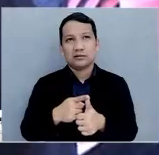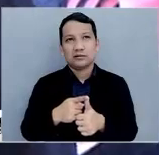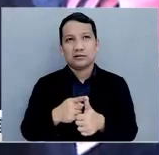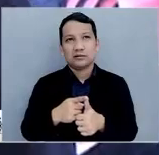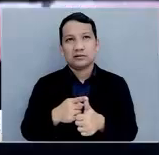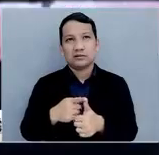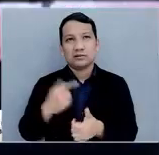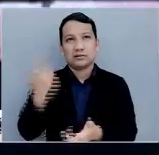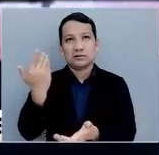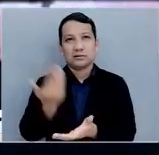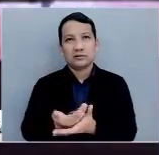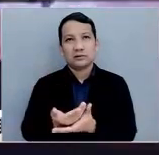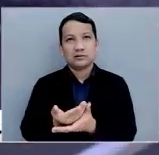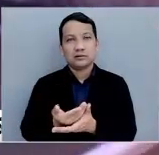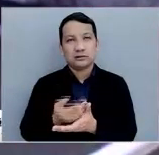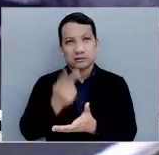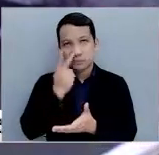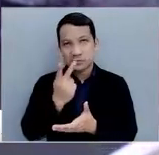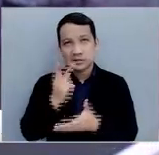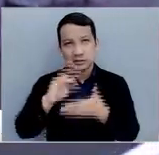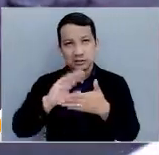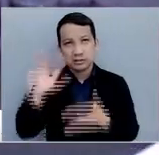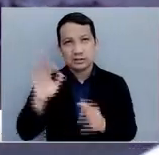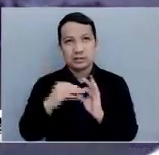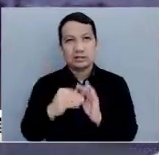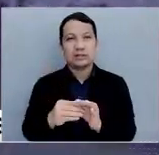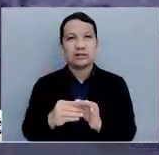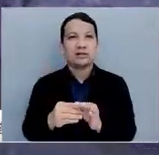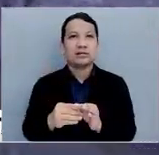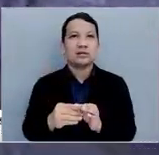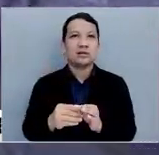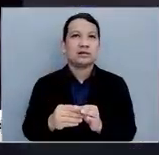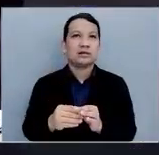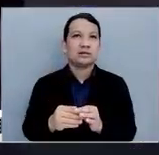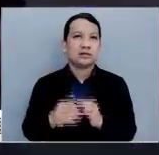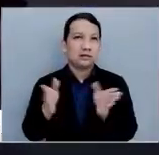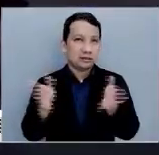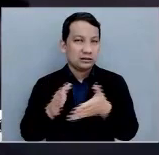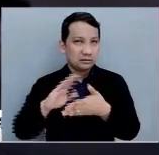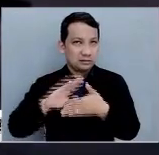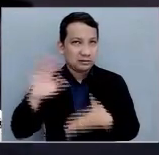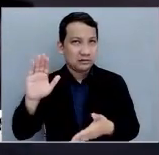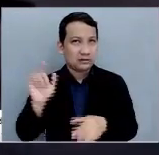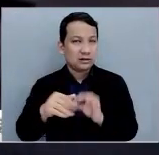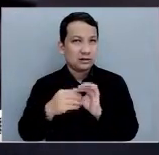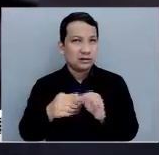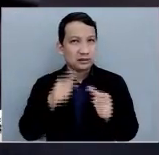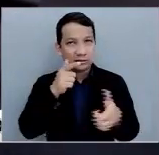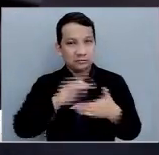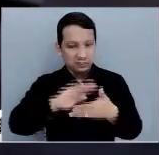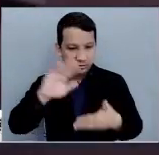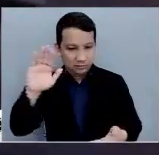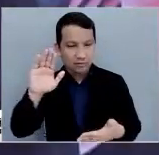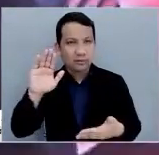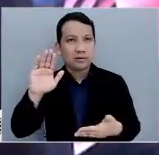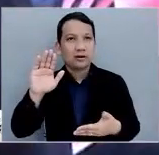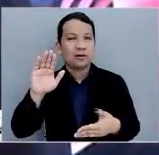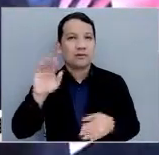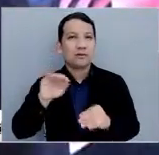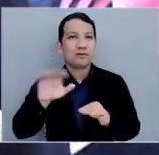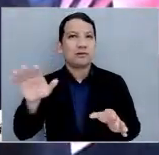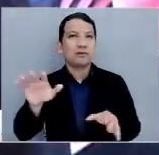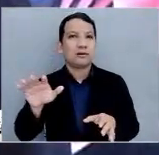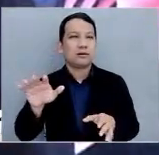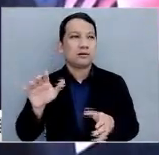pwesto ninyo, yung maliit pa lang na pwesto. Naka-discover sa isang pwestong maliit ko. Then, na-vlog. Pagka-vlog